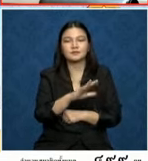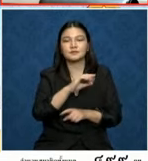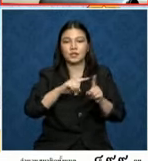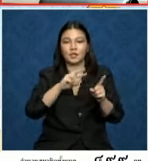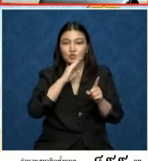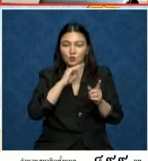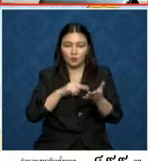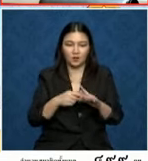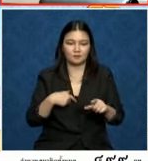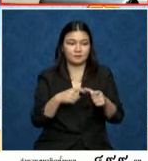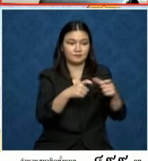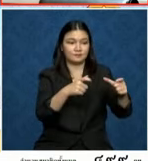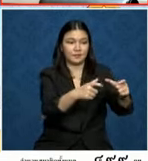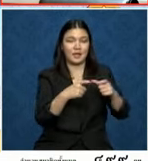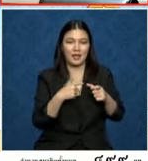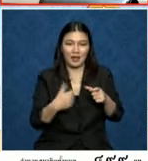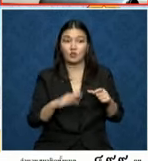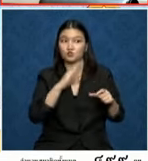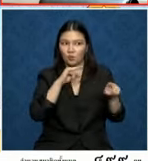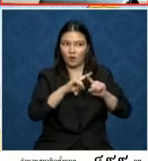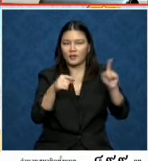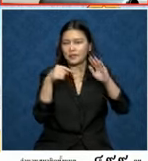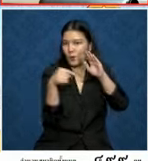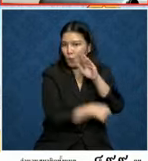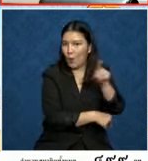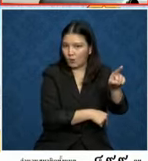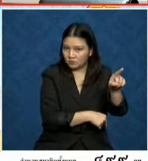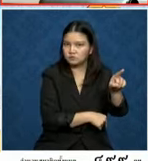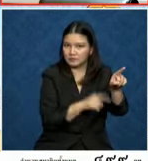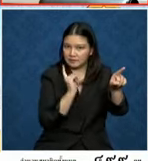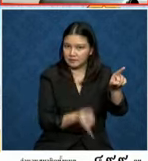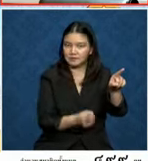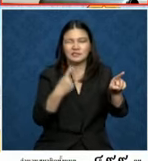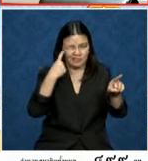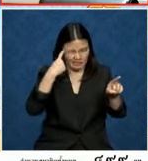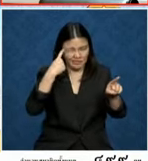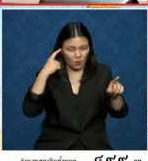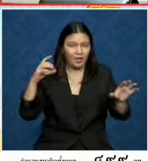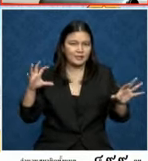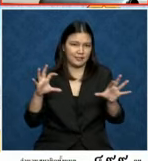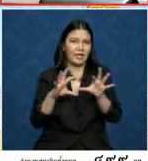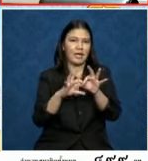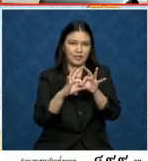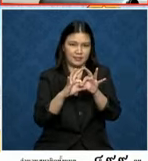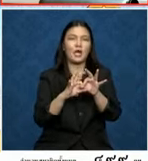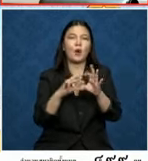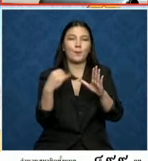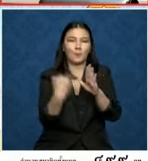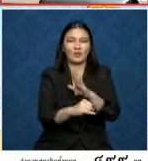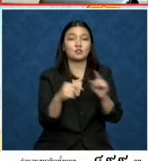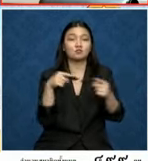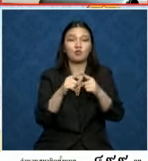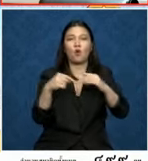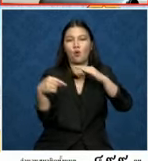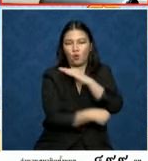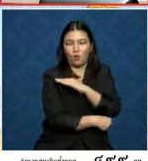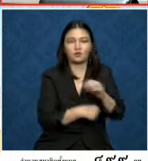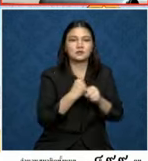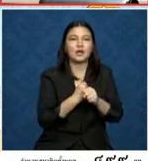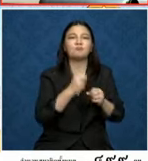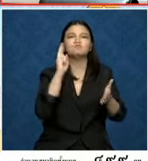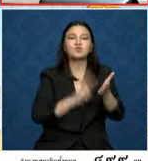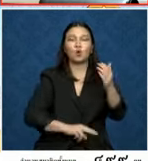เช็คโดยมีเจตนาที่จะโกงหรือทุจริตตั้งแต่แรกก็ยังเข้าข่ายมีความผิดฐานช่อโกงและรับโทษตาม